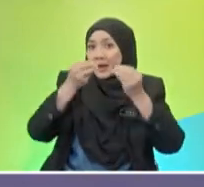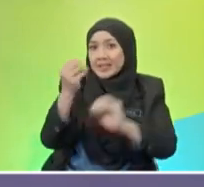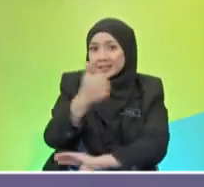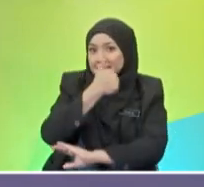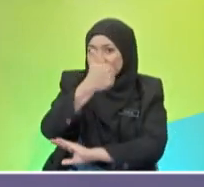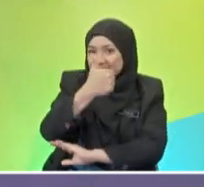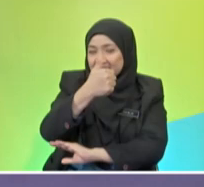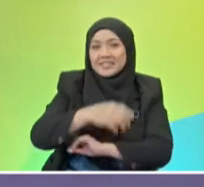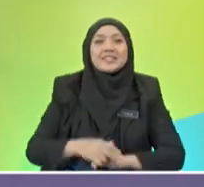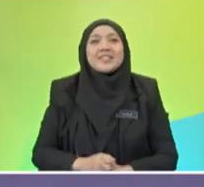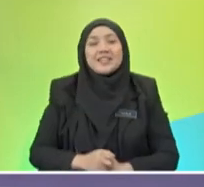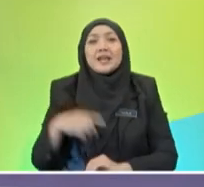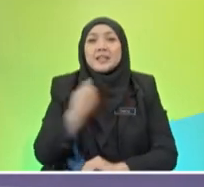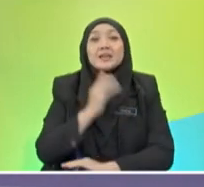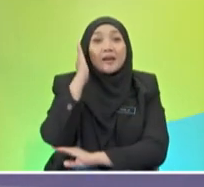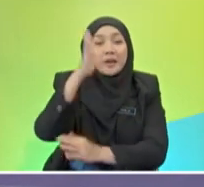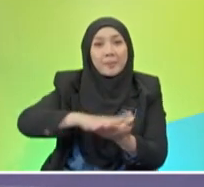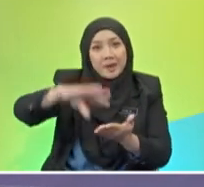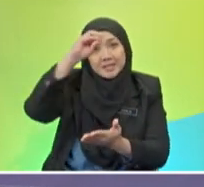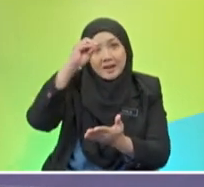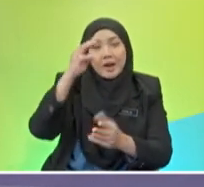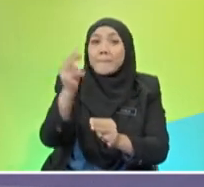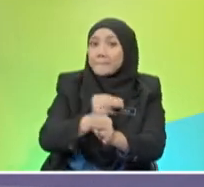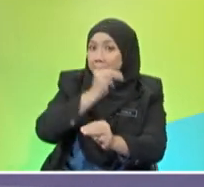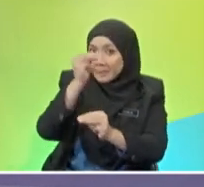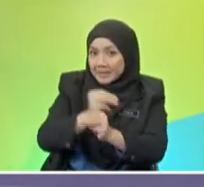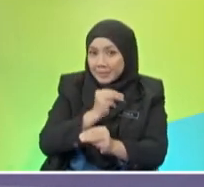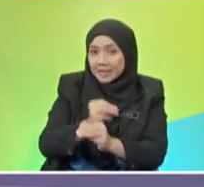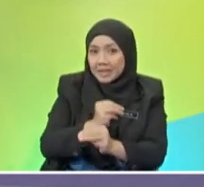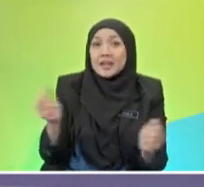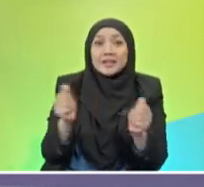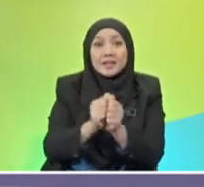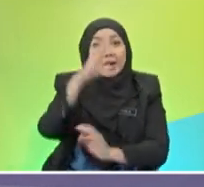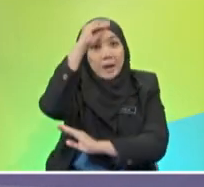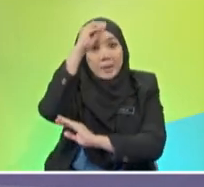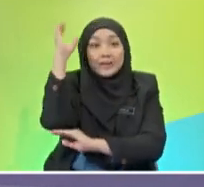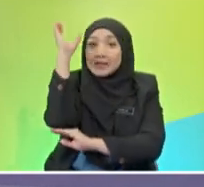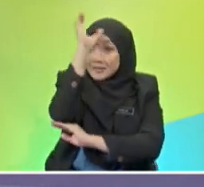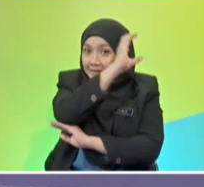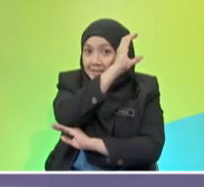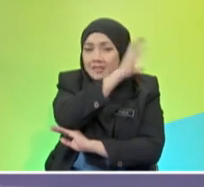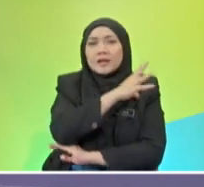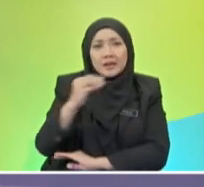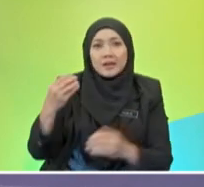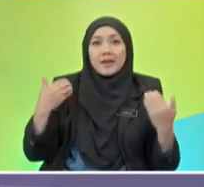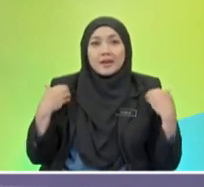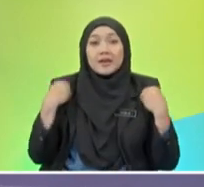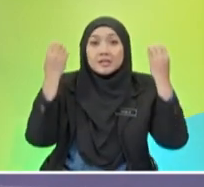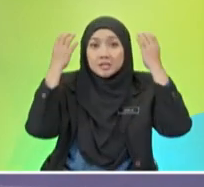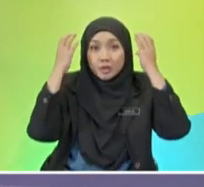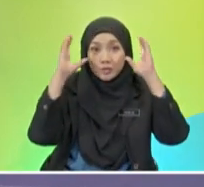akan belajar mata pelajaran matematik bersama saya Abang Chris dan juga kita ada Cikgu